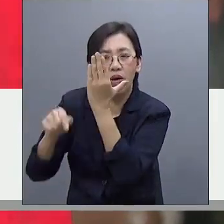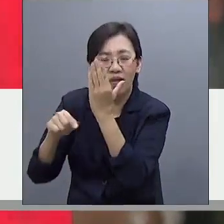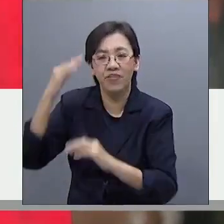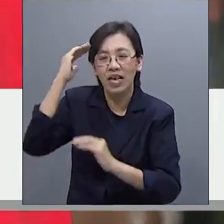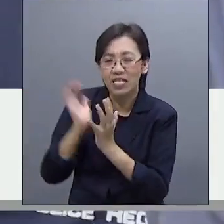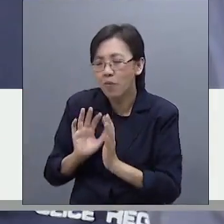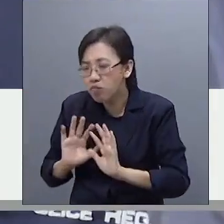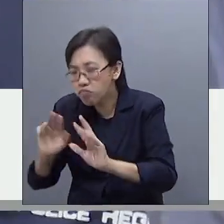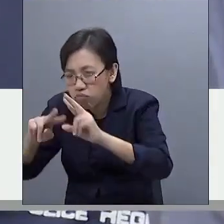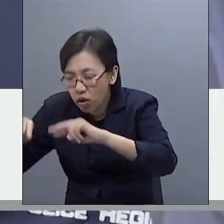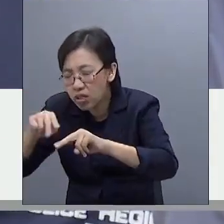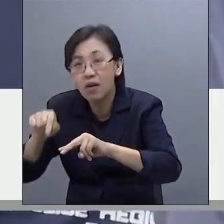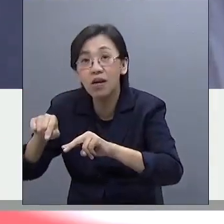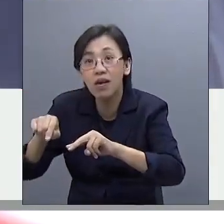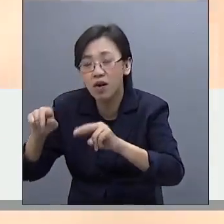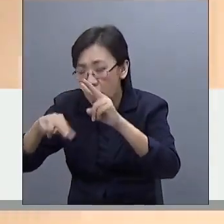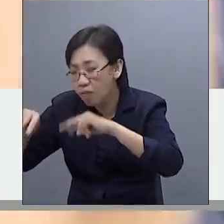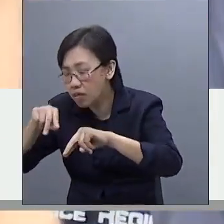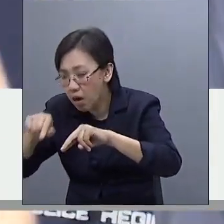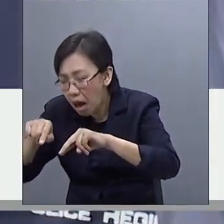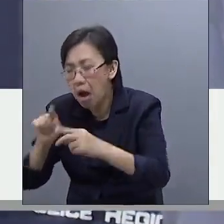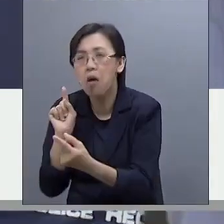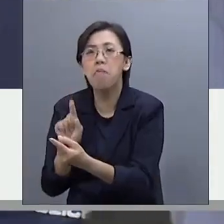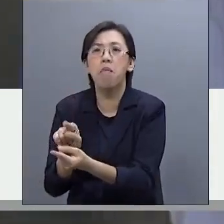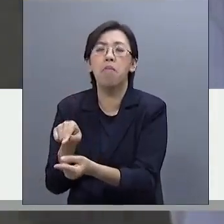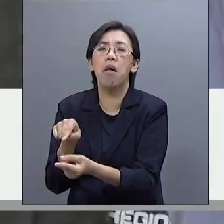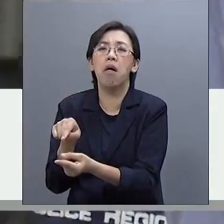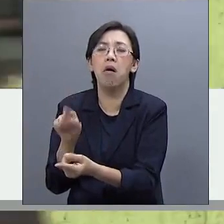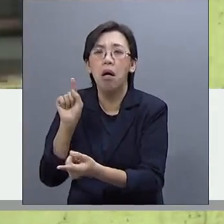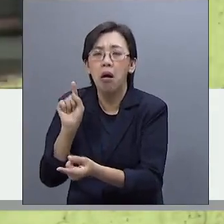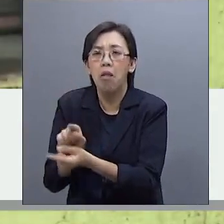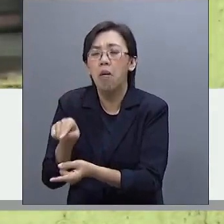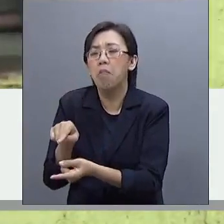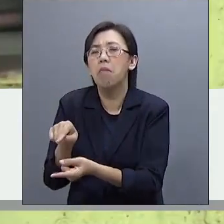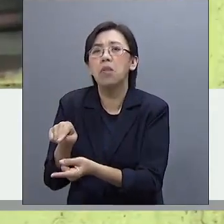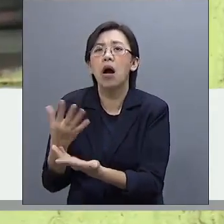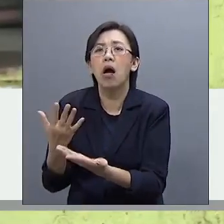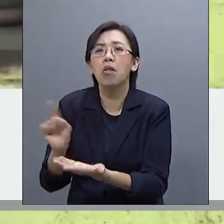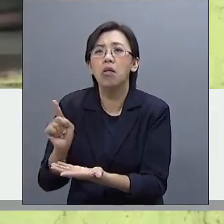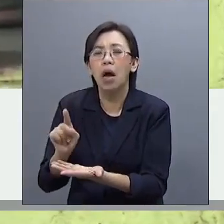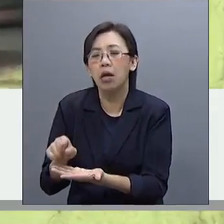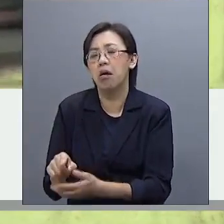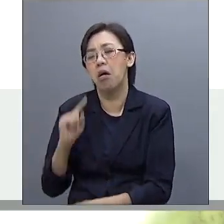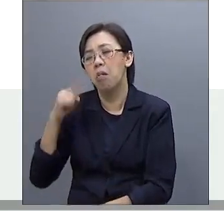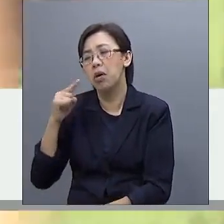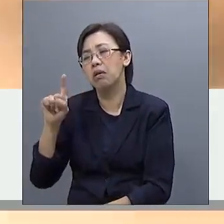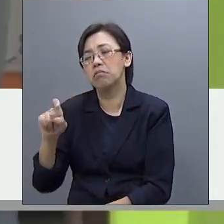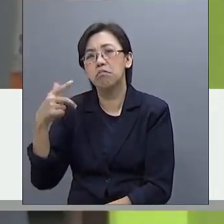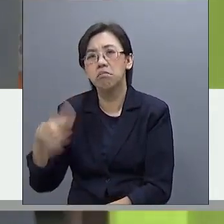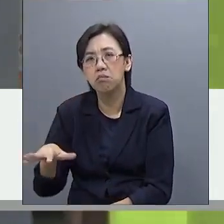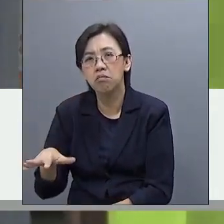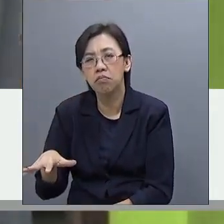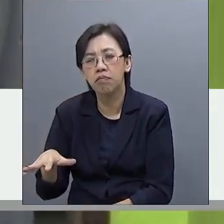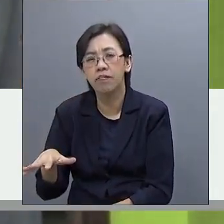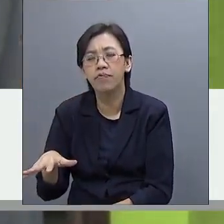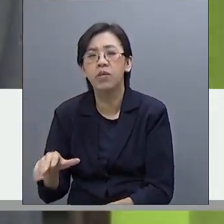ไปตรวจสอบตามที่เขาให้การนะคะก็พบผู้สูญหายซึ่งอยู่ในสภาพที่เสียชีวิตแล้วนะคะซึ่งทาง